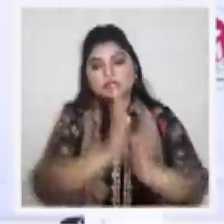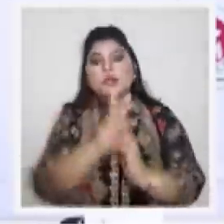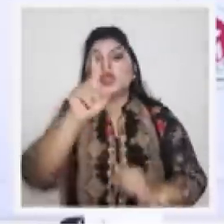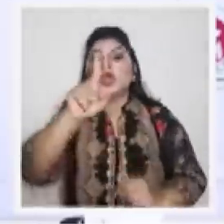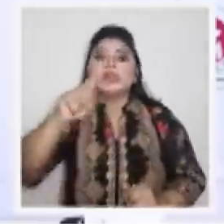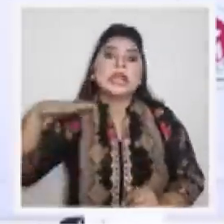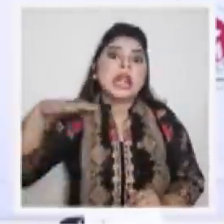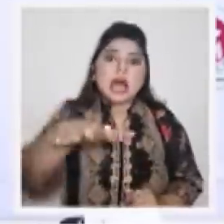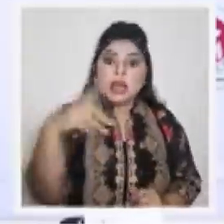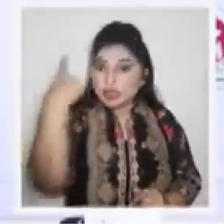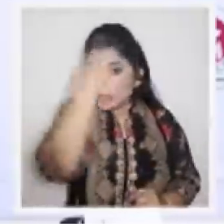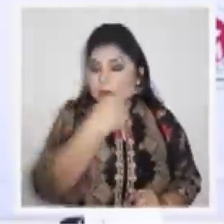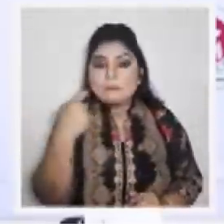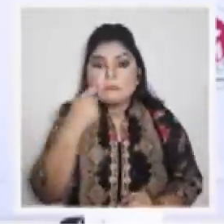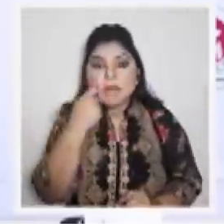রেট